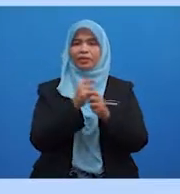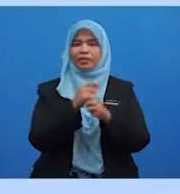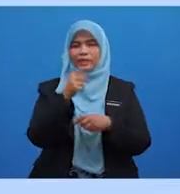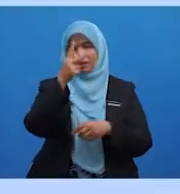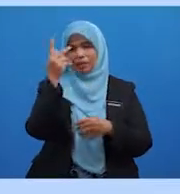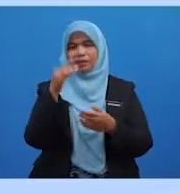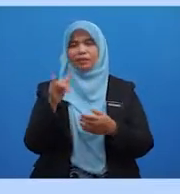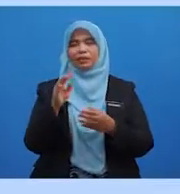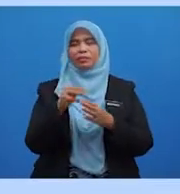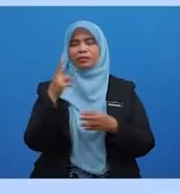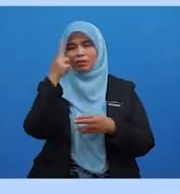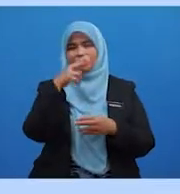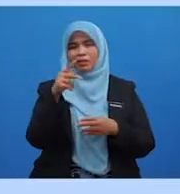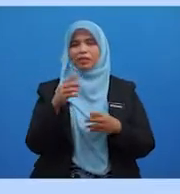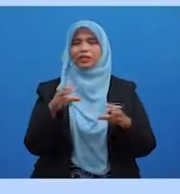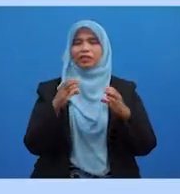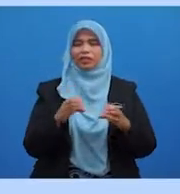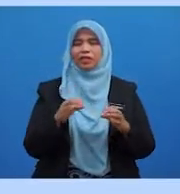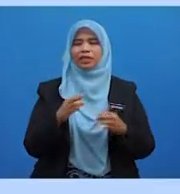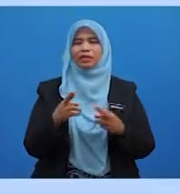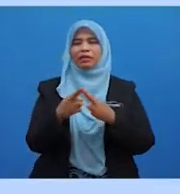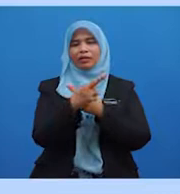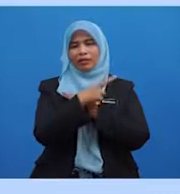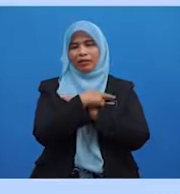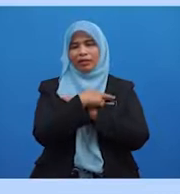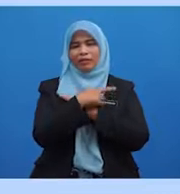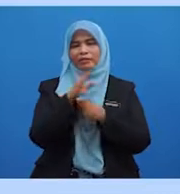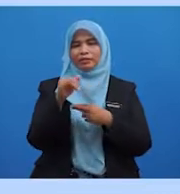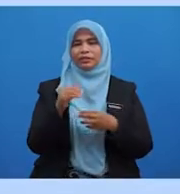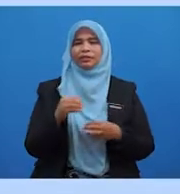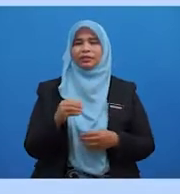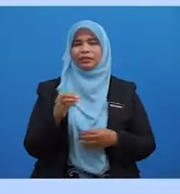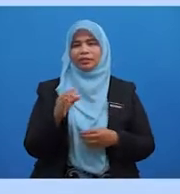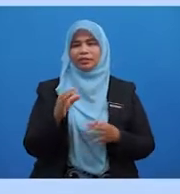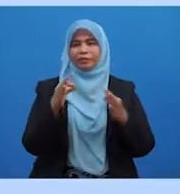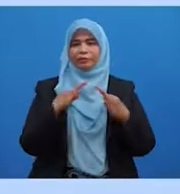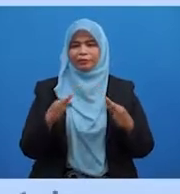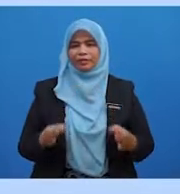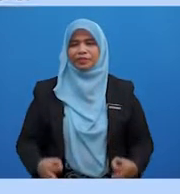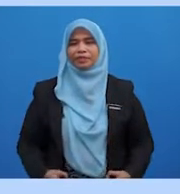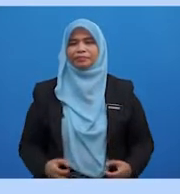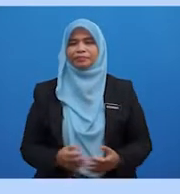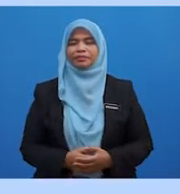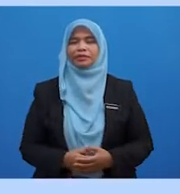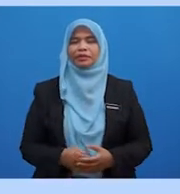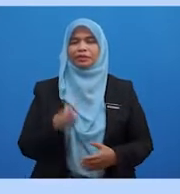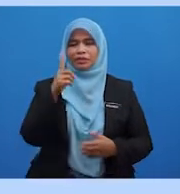teknik istirahat yang berorientasikan fizikal. Secara amnya, ia merupakan satu teknik yang paling berkesan